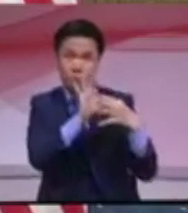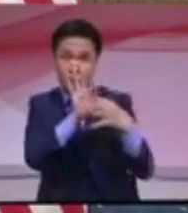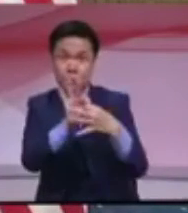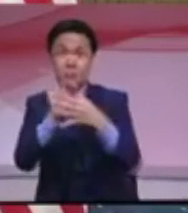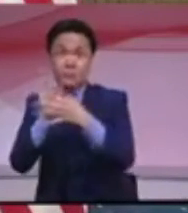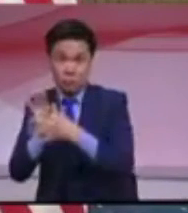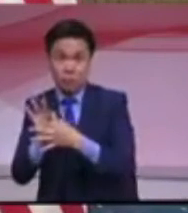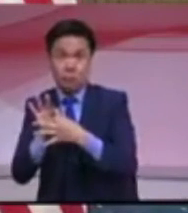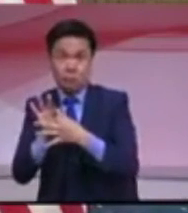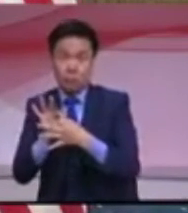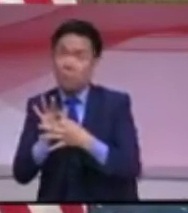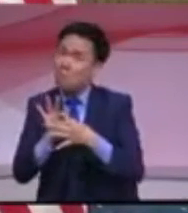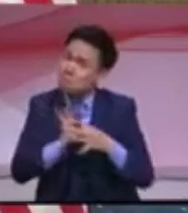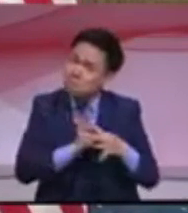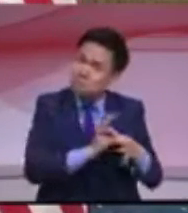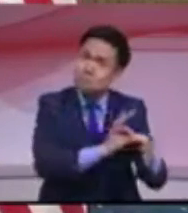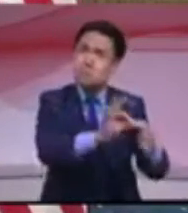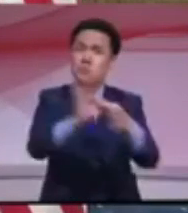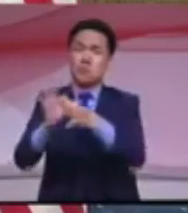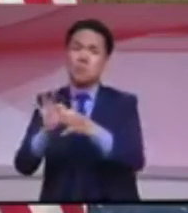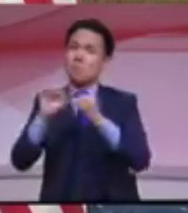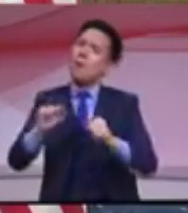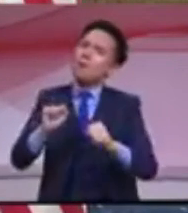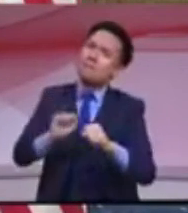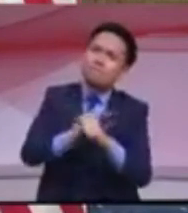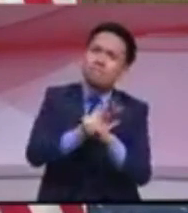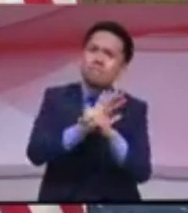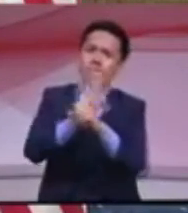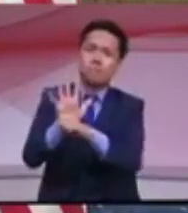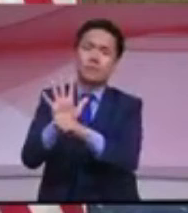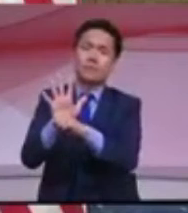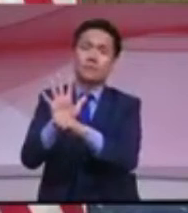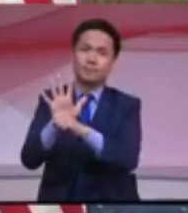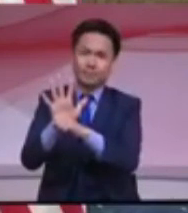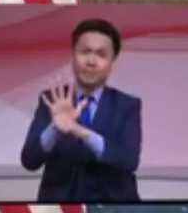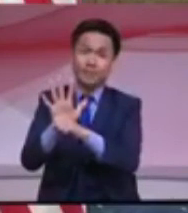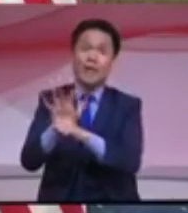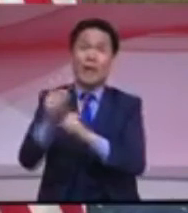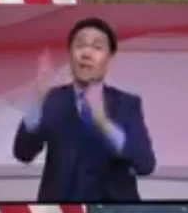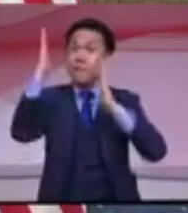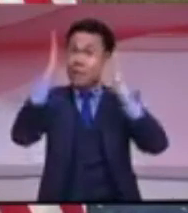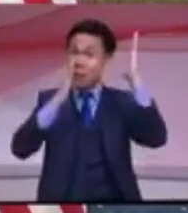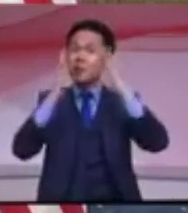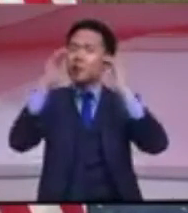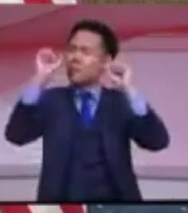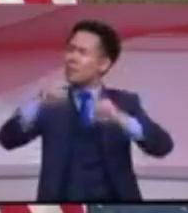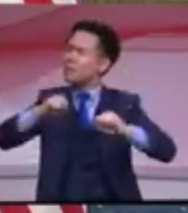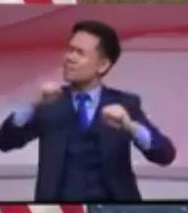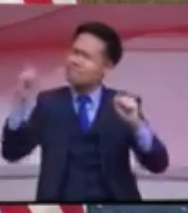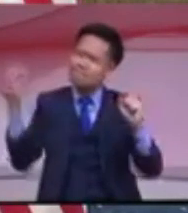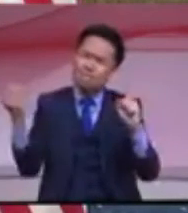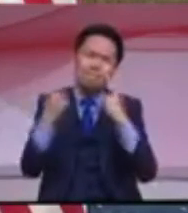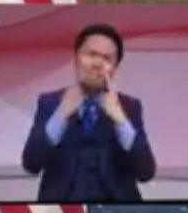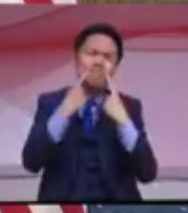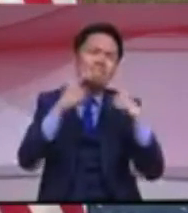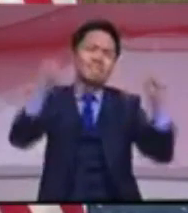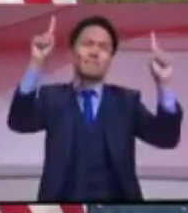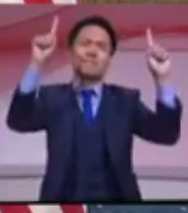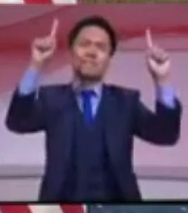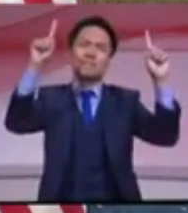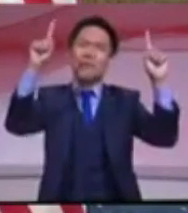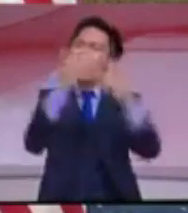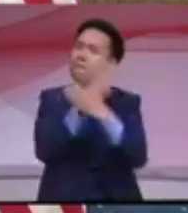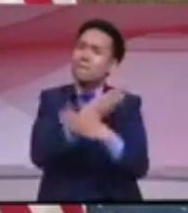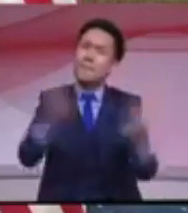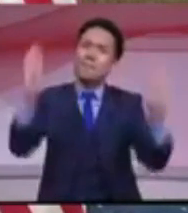dalam mencegah wabah comics mablas negara kita akan berjaya untuk bebas kepada